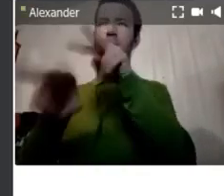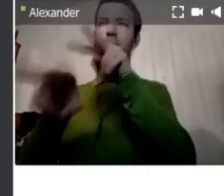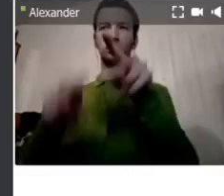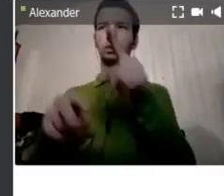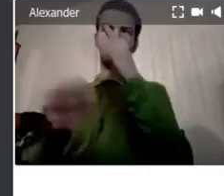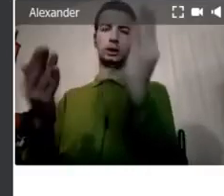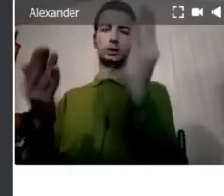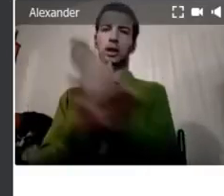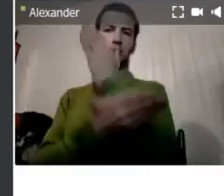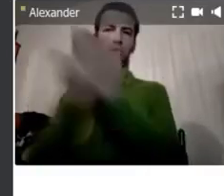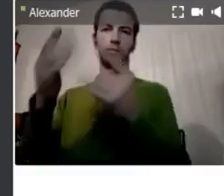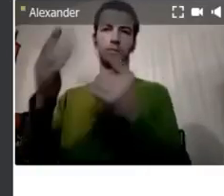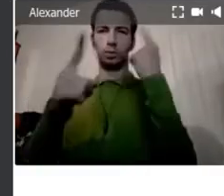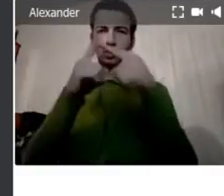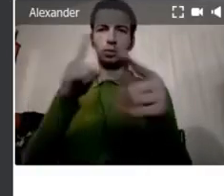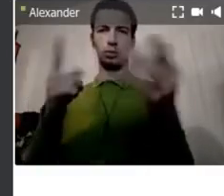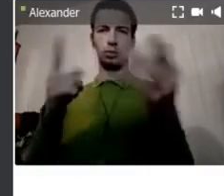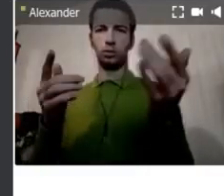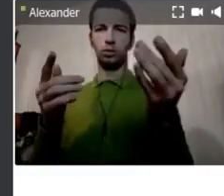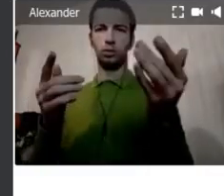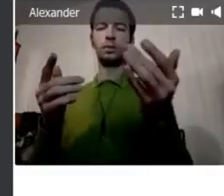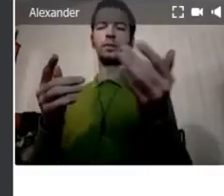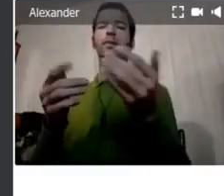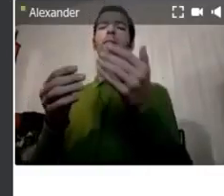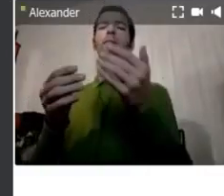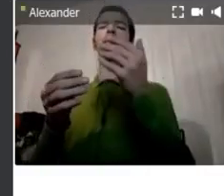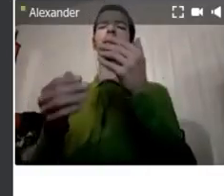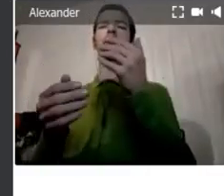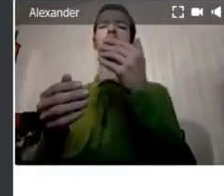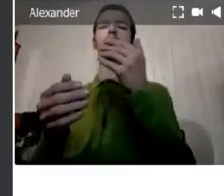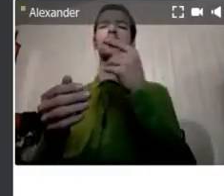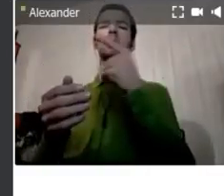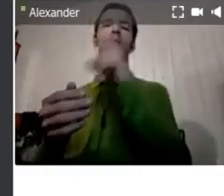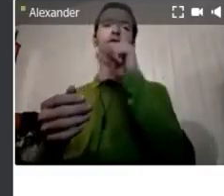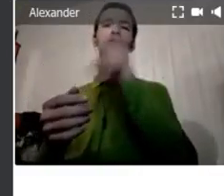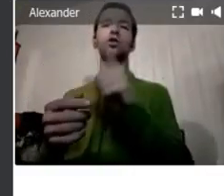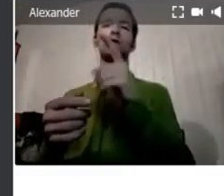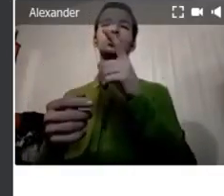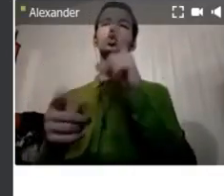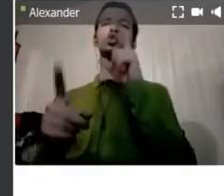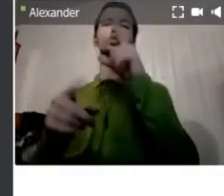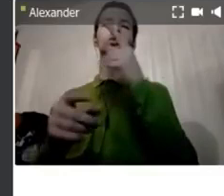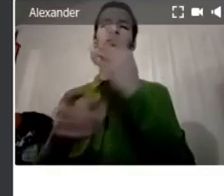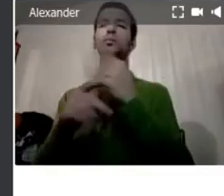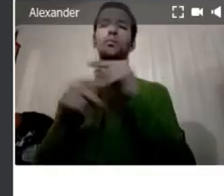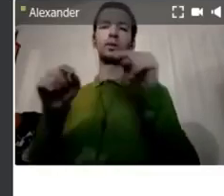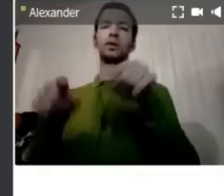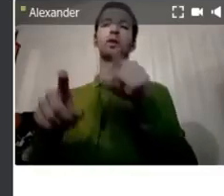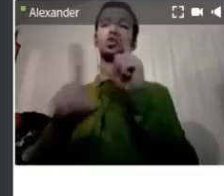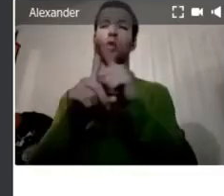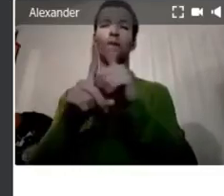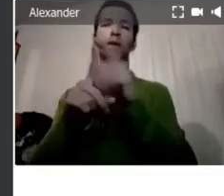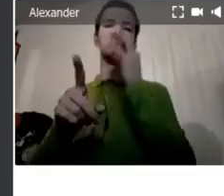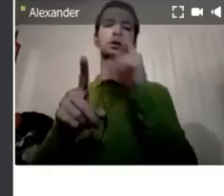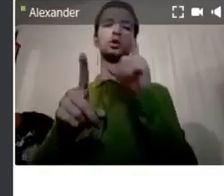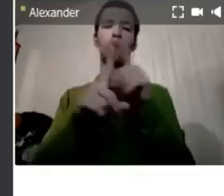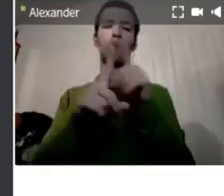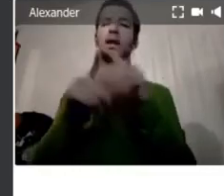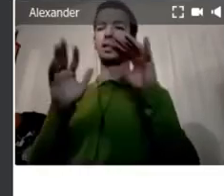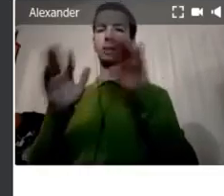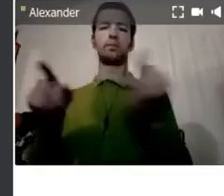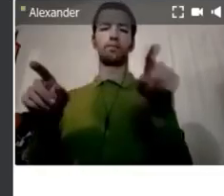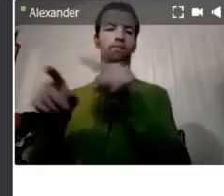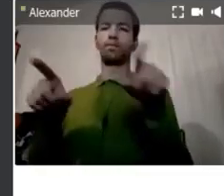пожалуйста, посмотрите, проверьте. То есть, работает 9 лет, вполне успешно, вполне хорошо. Второй момент,